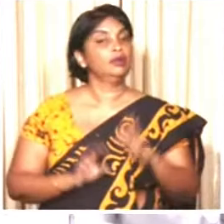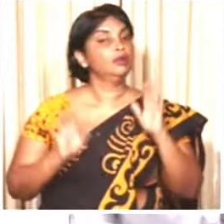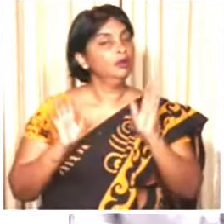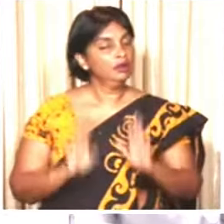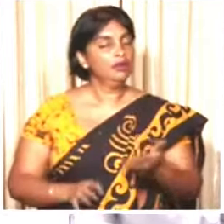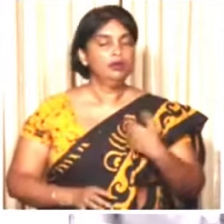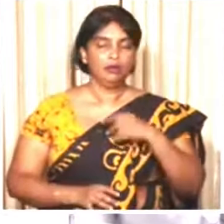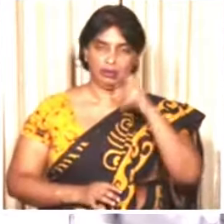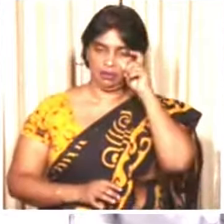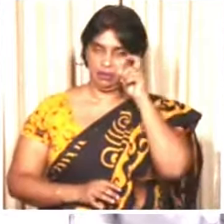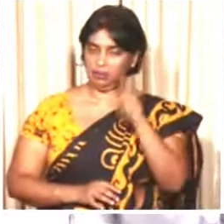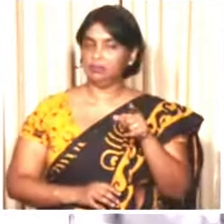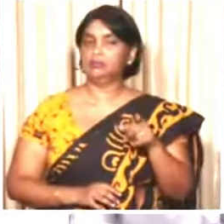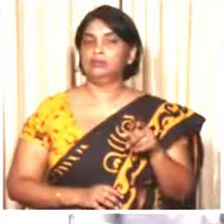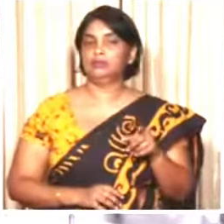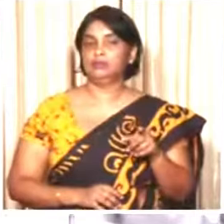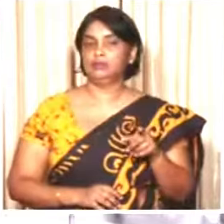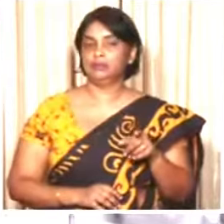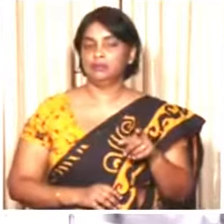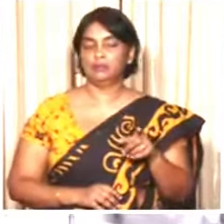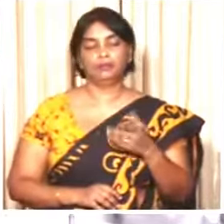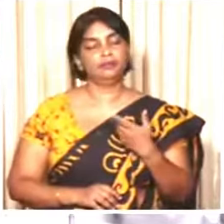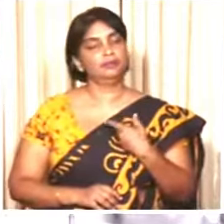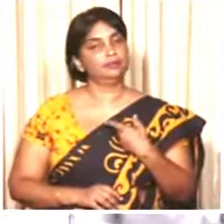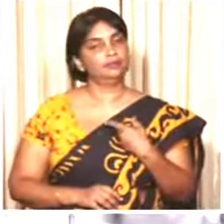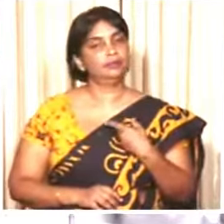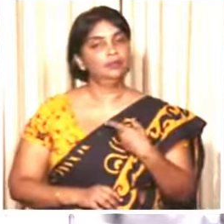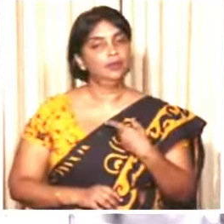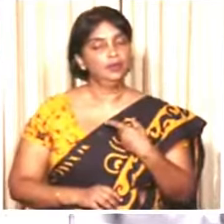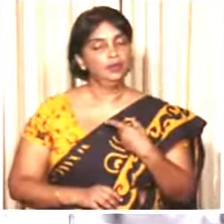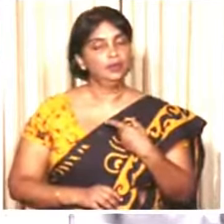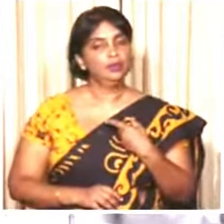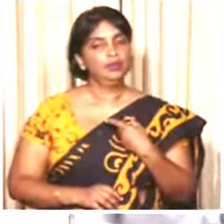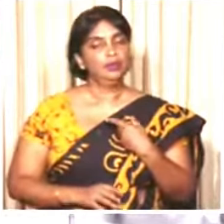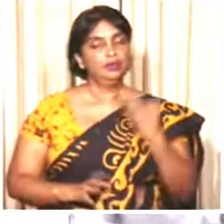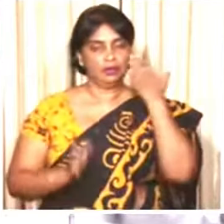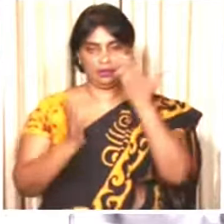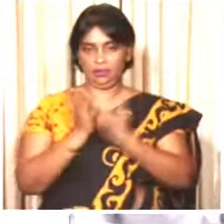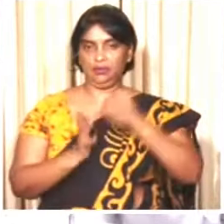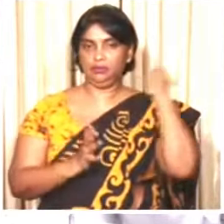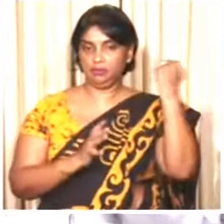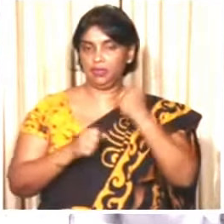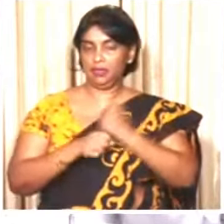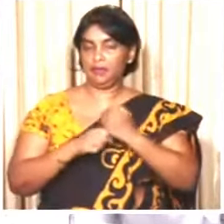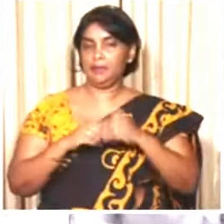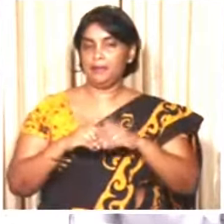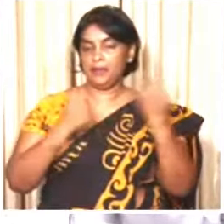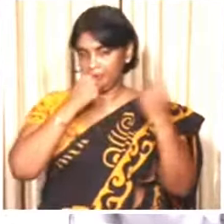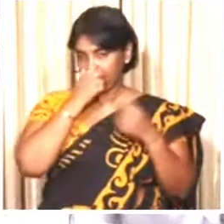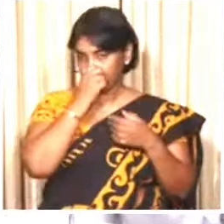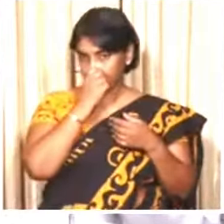නමුත් මම බැලුවා අපේ මේ ඉදිරිපත් කරලා තියෙන ගැසට් එක